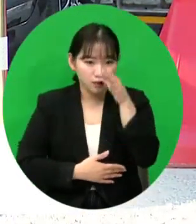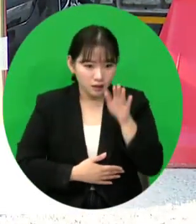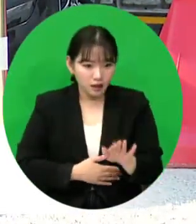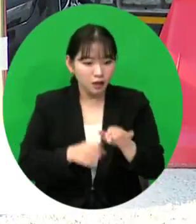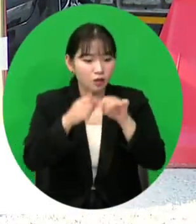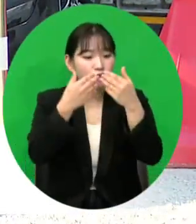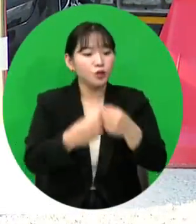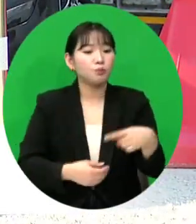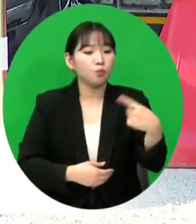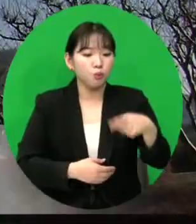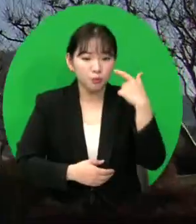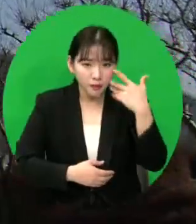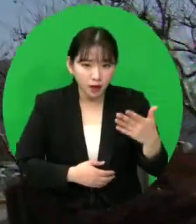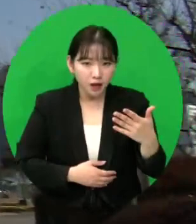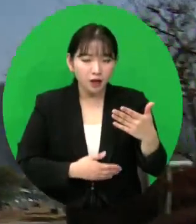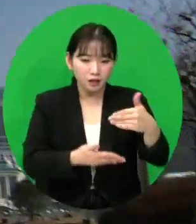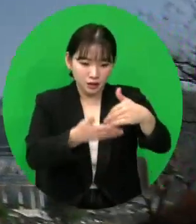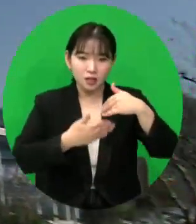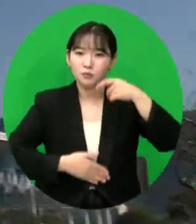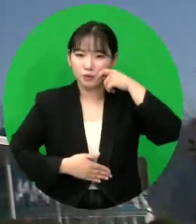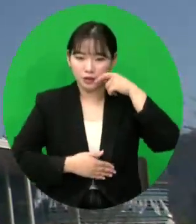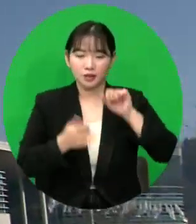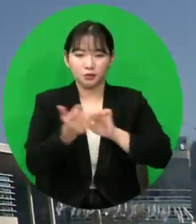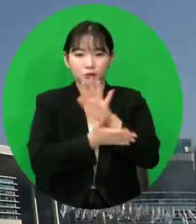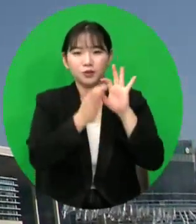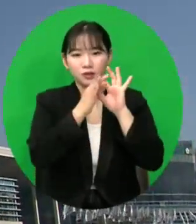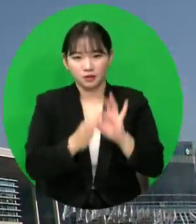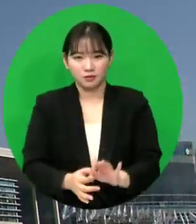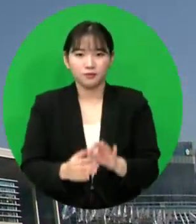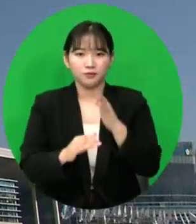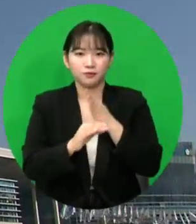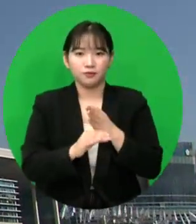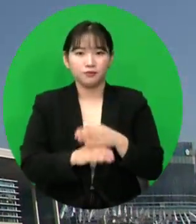구체적 사례는 제시하지 못하면서 논란은 계속되고 있습니다